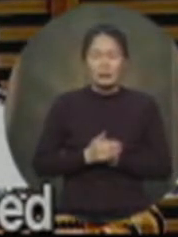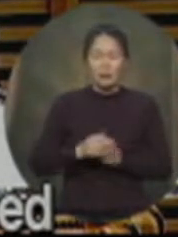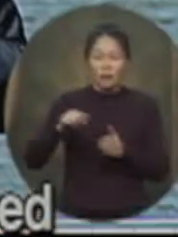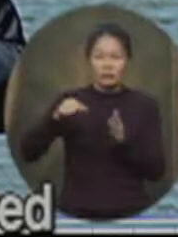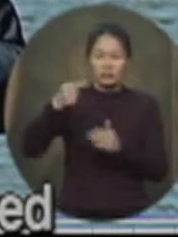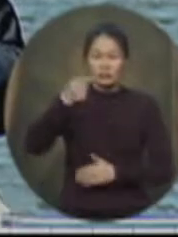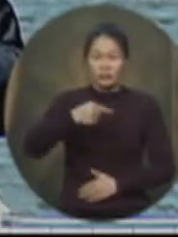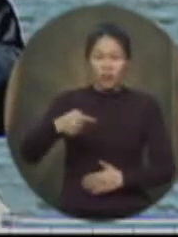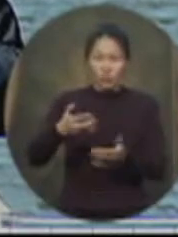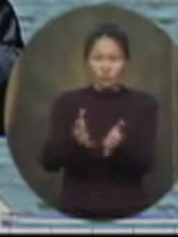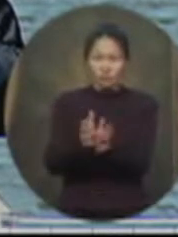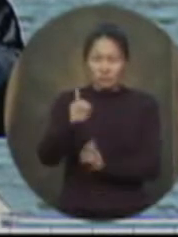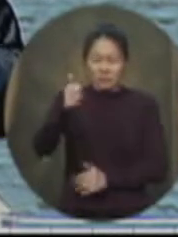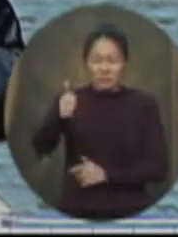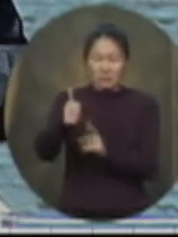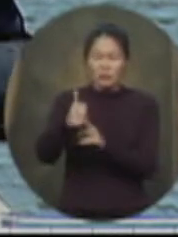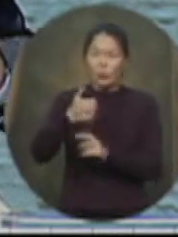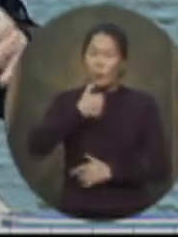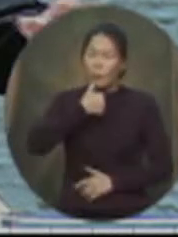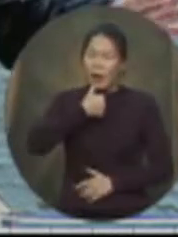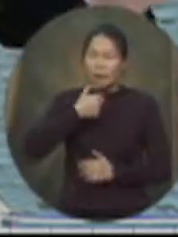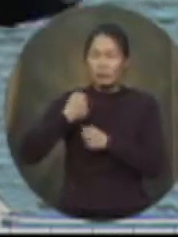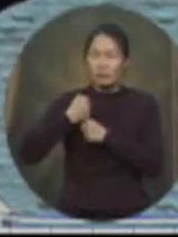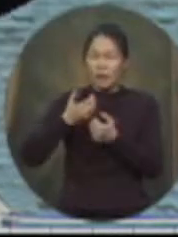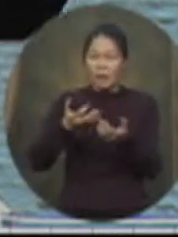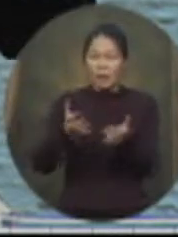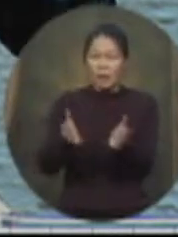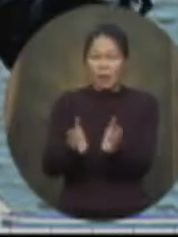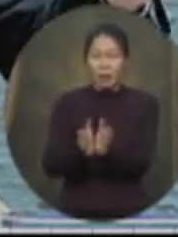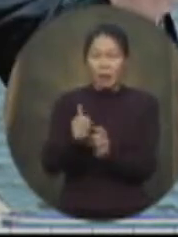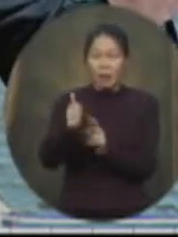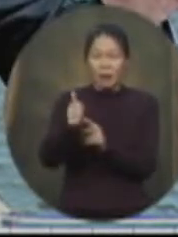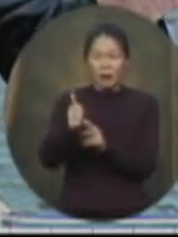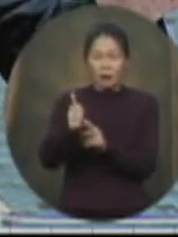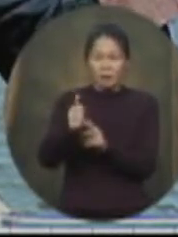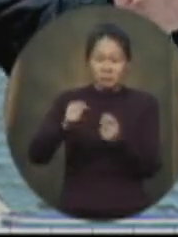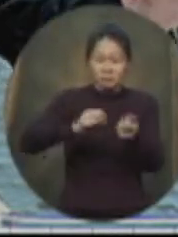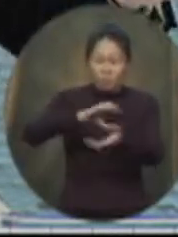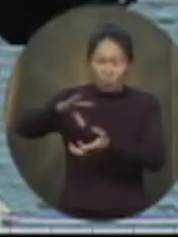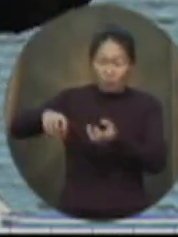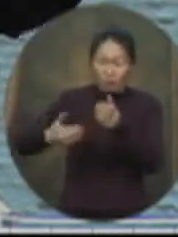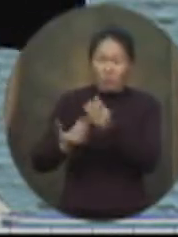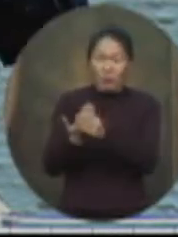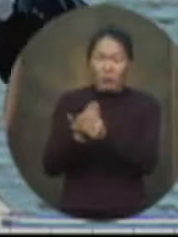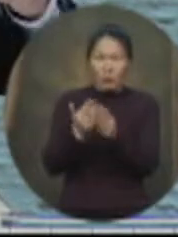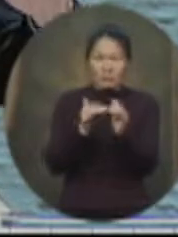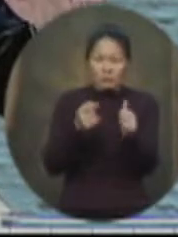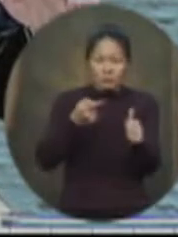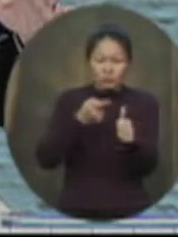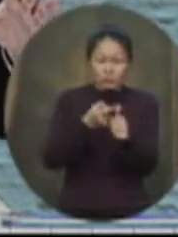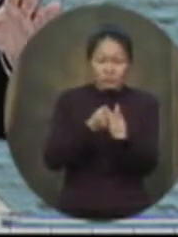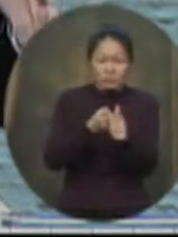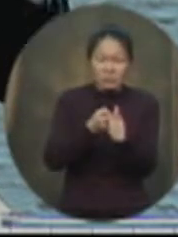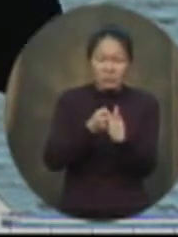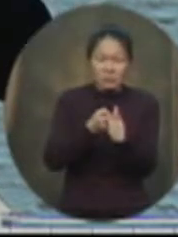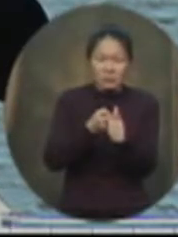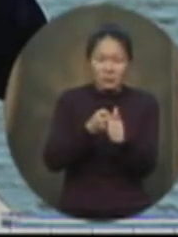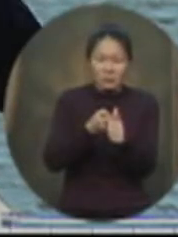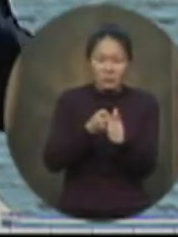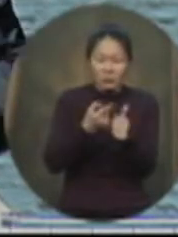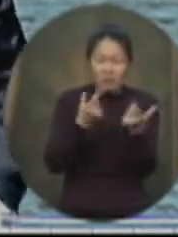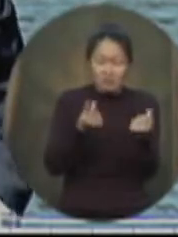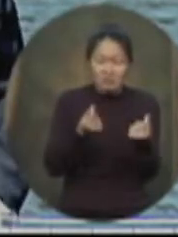로마 군대 천부장 2 막 소요가 일어나고 사람을 때 죽이려고 하는 일이 막 벌어진다는